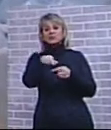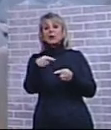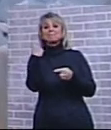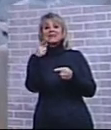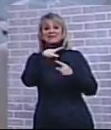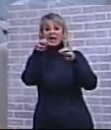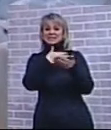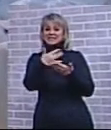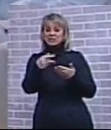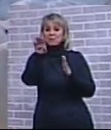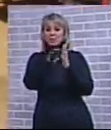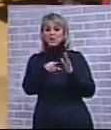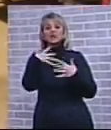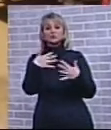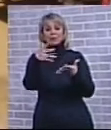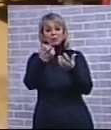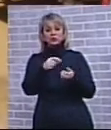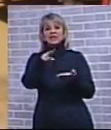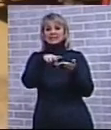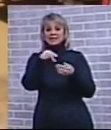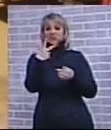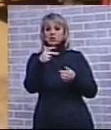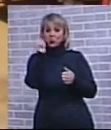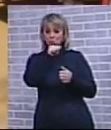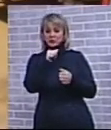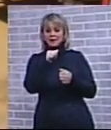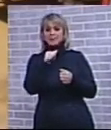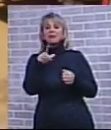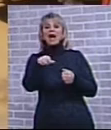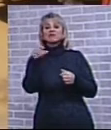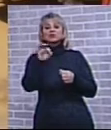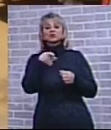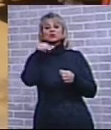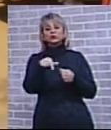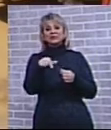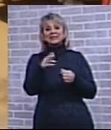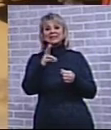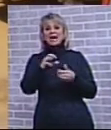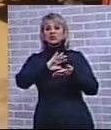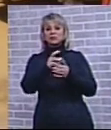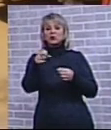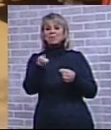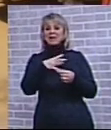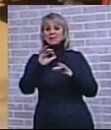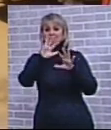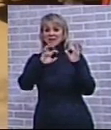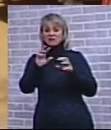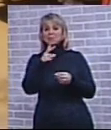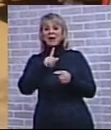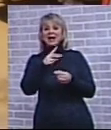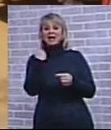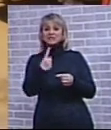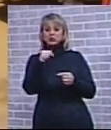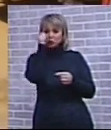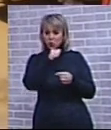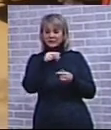первый ассортиментный перечень они уже получили сертификат на 3 года. А в данном случае они на творог «Белый медведь» получили пока сертификат